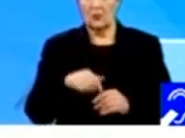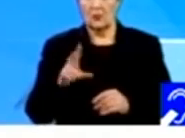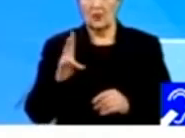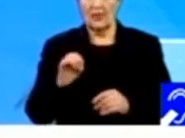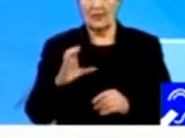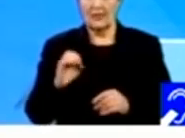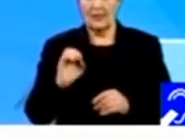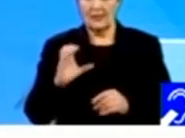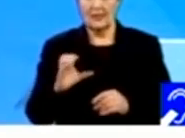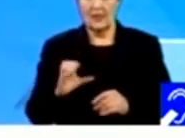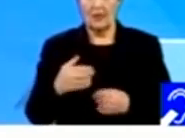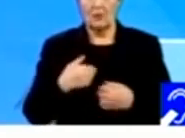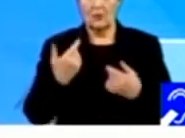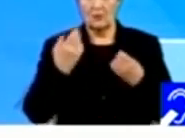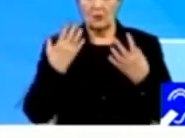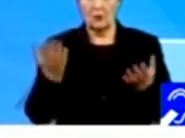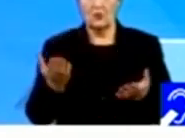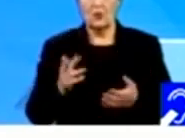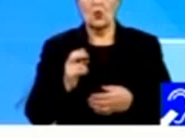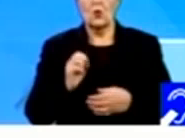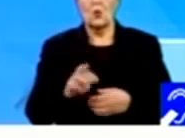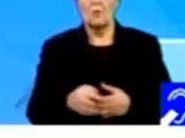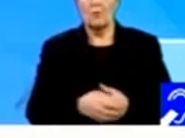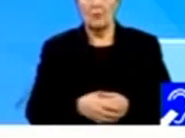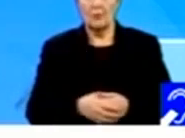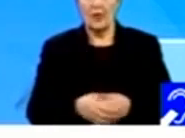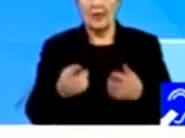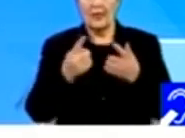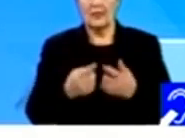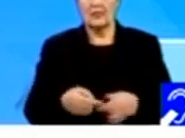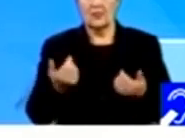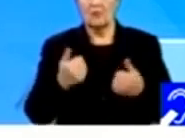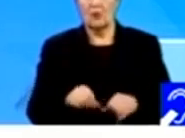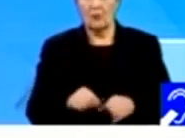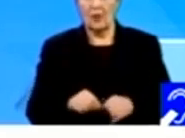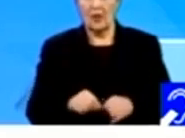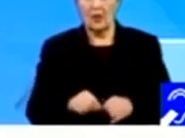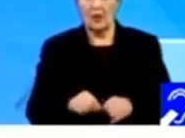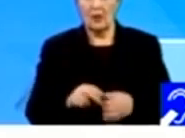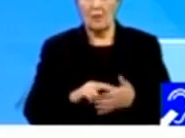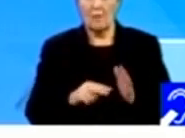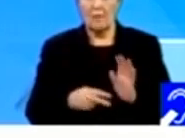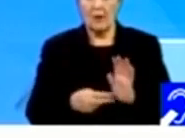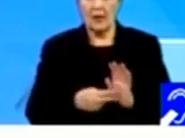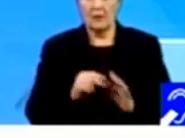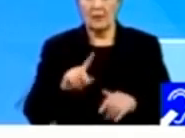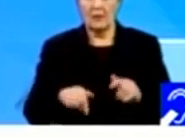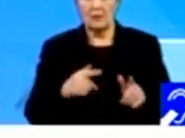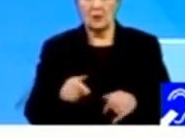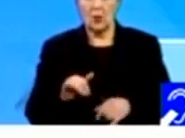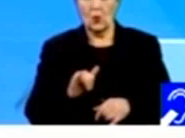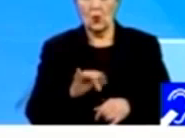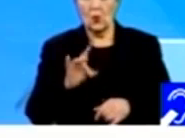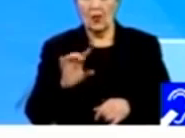Năstase, dar pur și simplu nu știi exact cum se formulează această întrebare. Este vorba despre planul de mobilitate